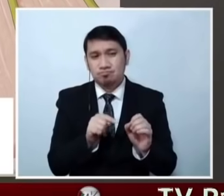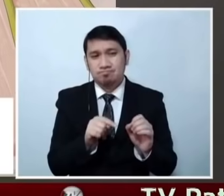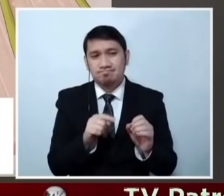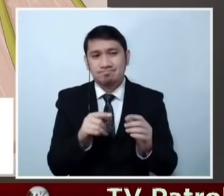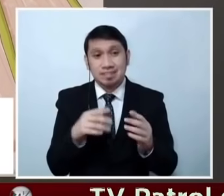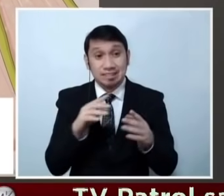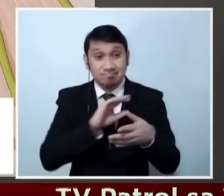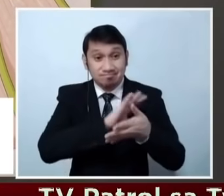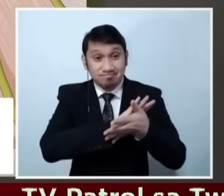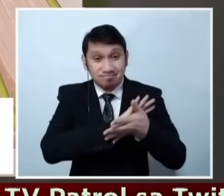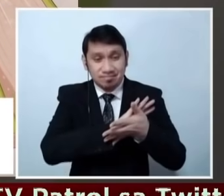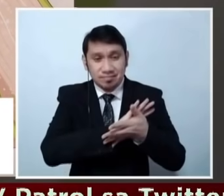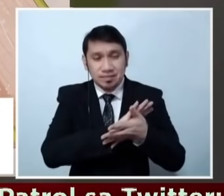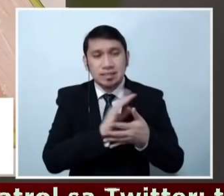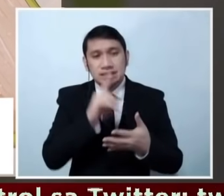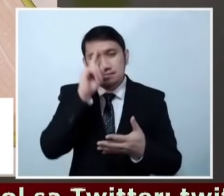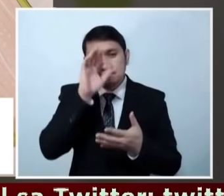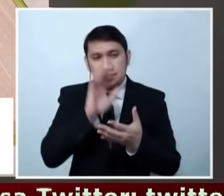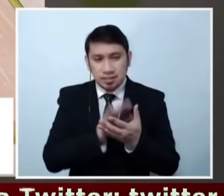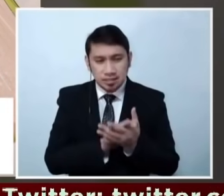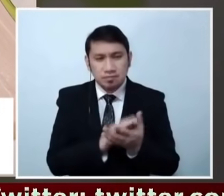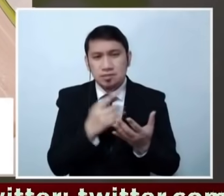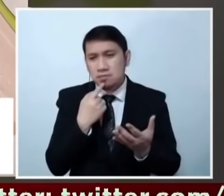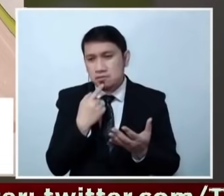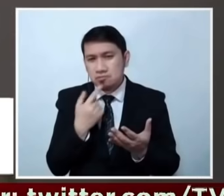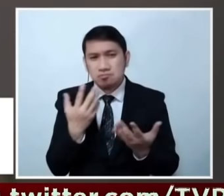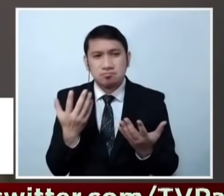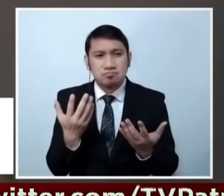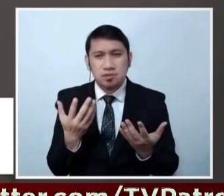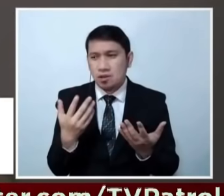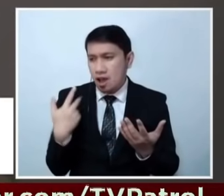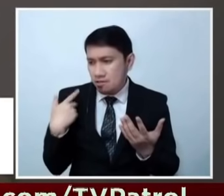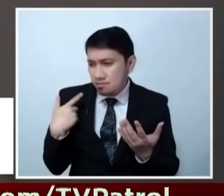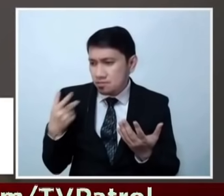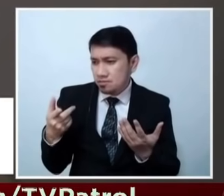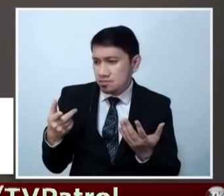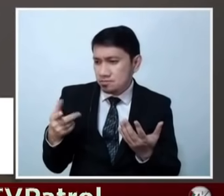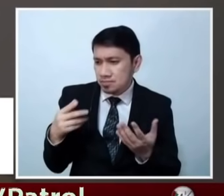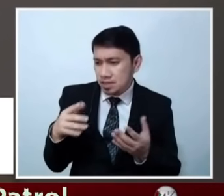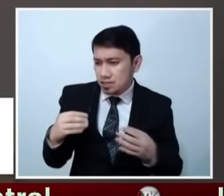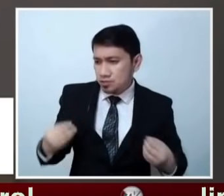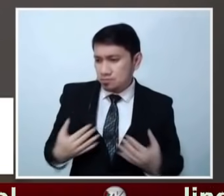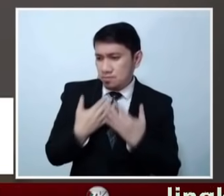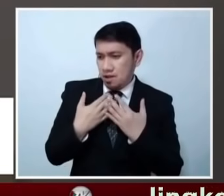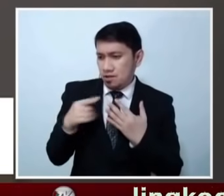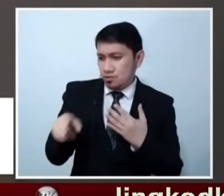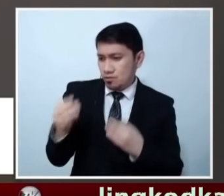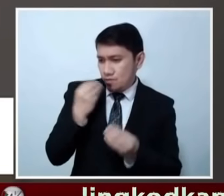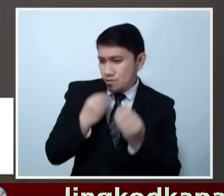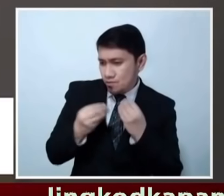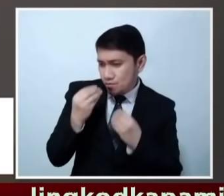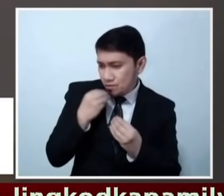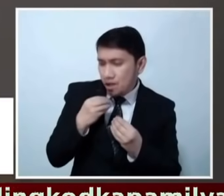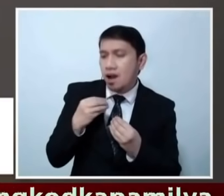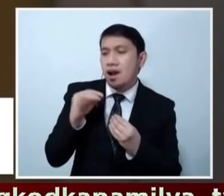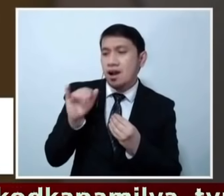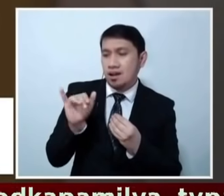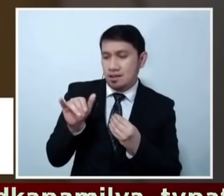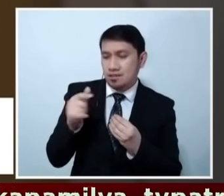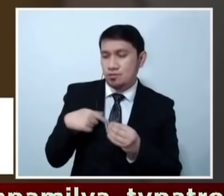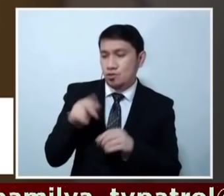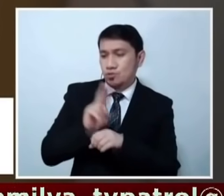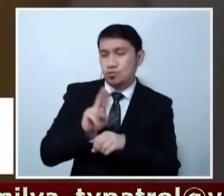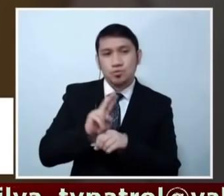na may magandang taglay ang bawat bagay tulad ng mga pagkain, kaya niya ito ginamit na inspirasyon sa pagde-design ng